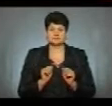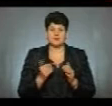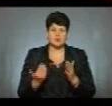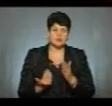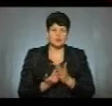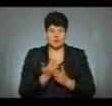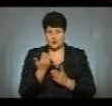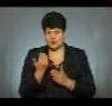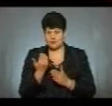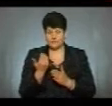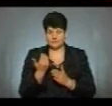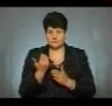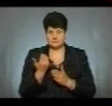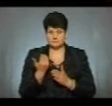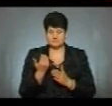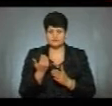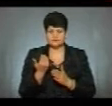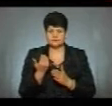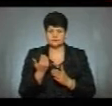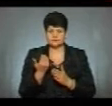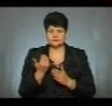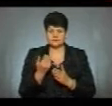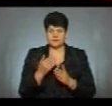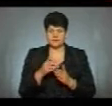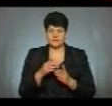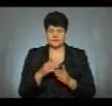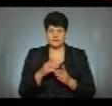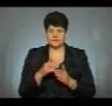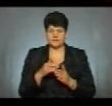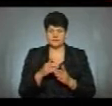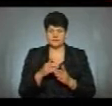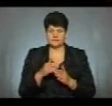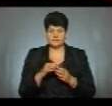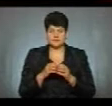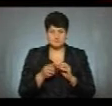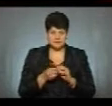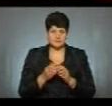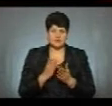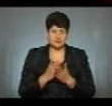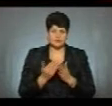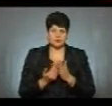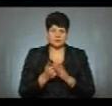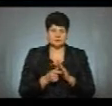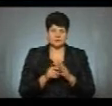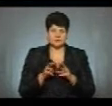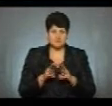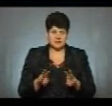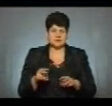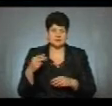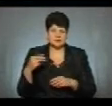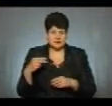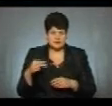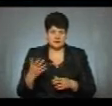нові виклики, які зініційовані новим Кабміном і парламентом, і президентом, ну,